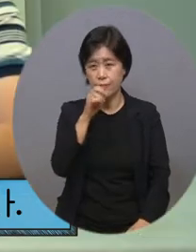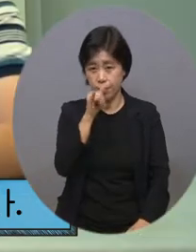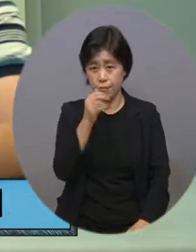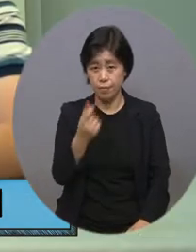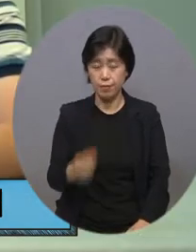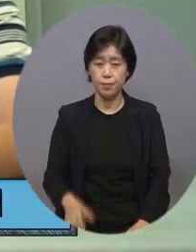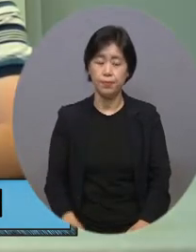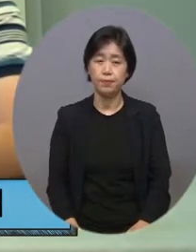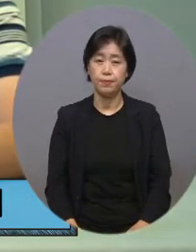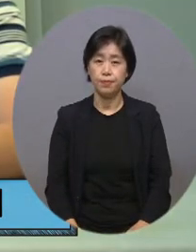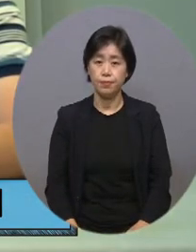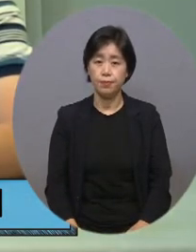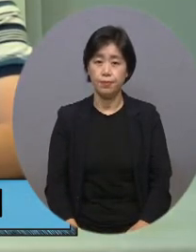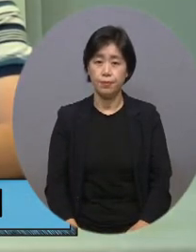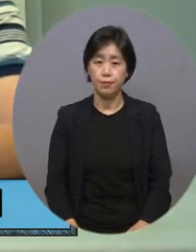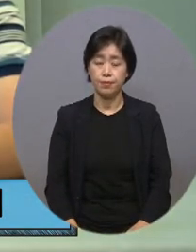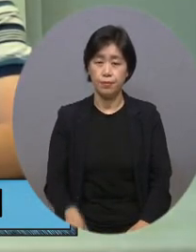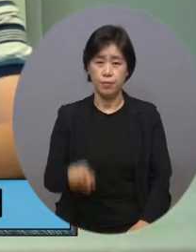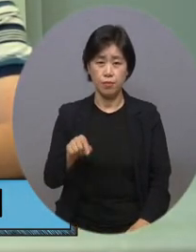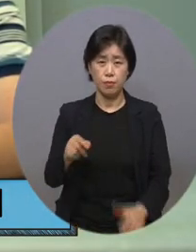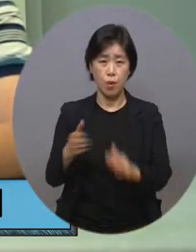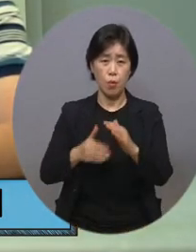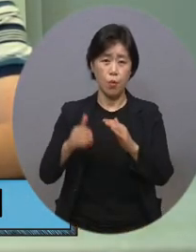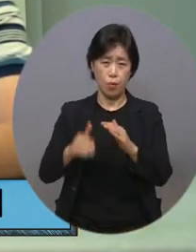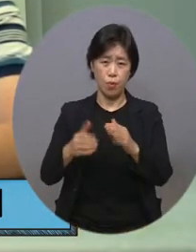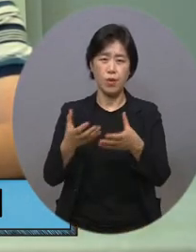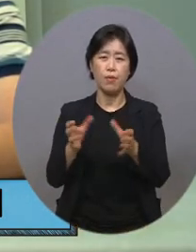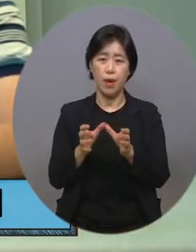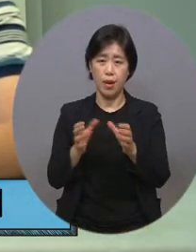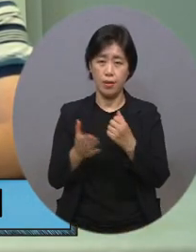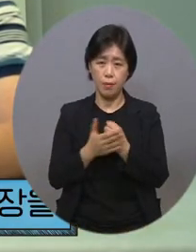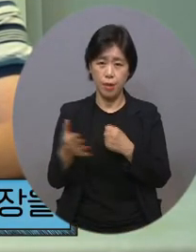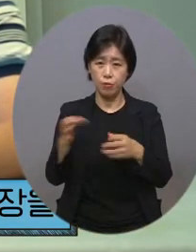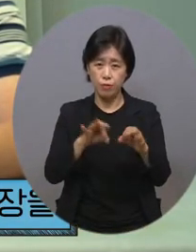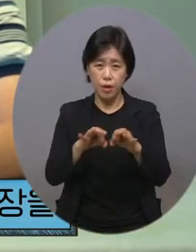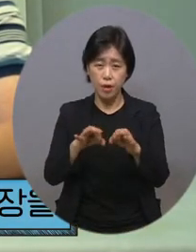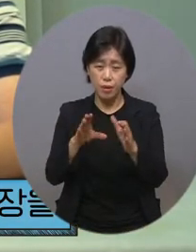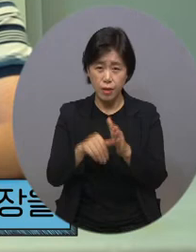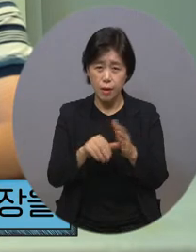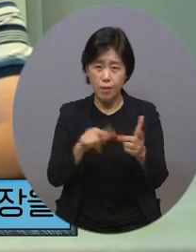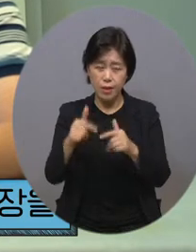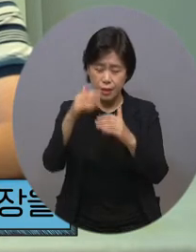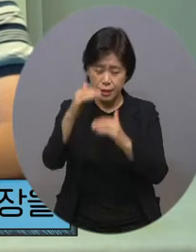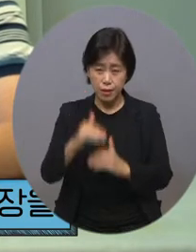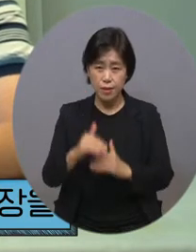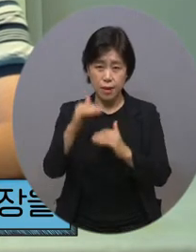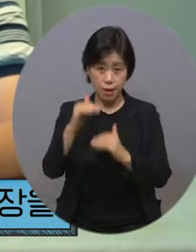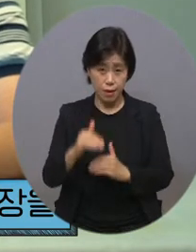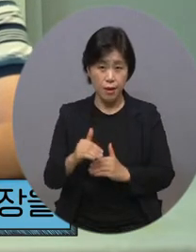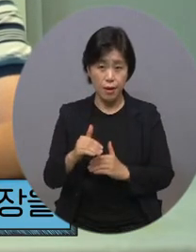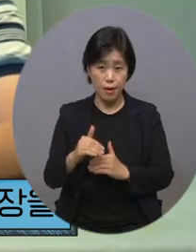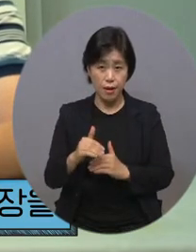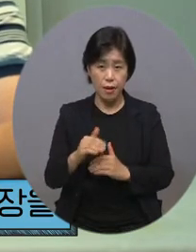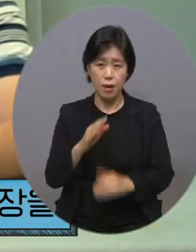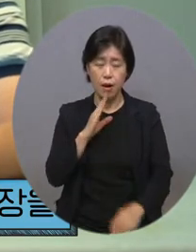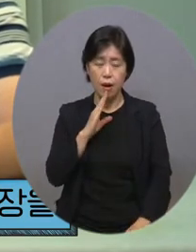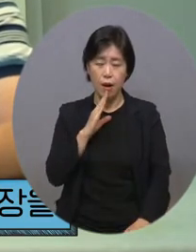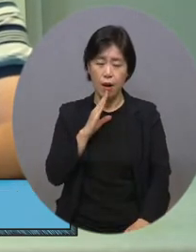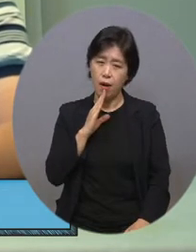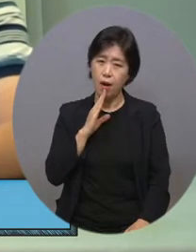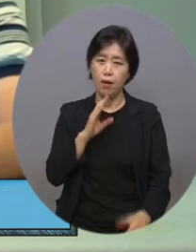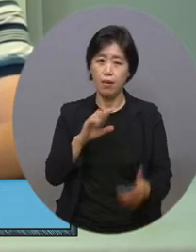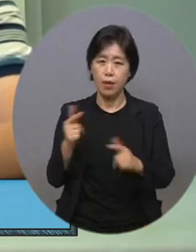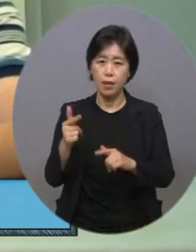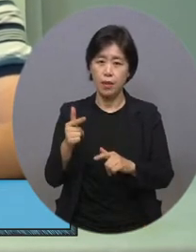있습니다. 아무래도 공공기관이다 보니까 출자하는 데 있어서 여러 가지 절차나 이런 부분이 컨소시엄 장애 표준